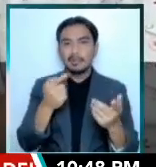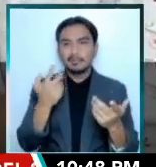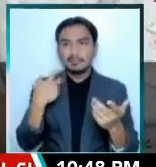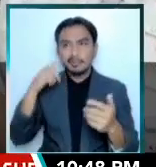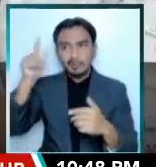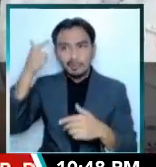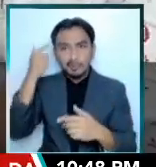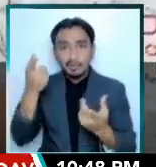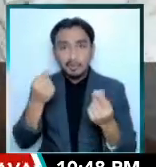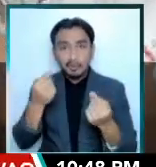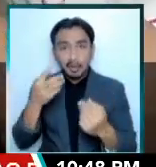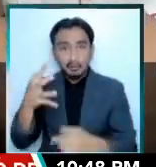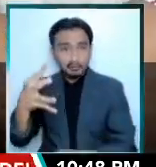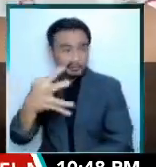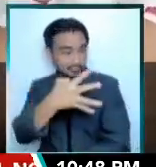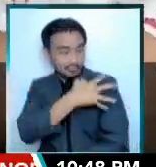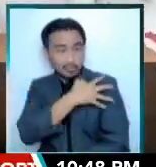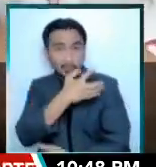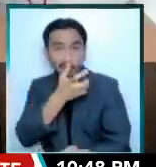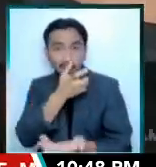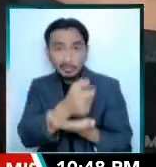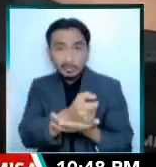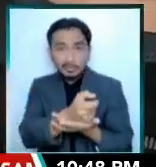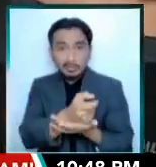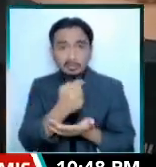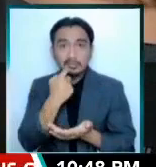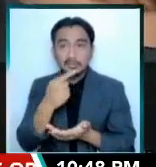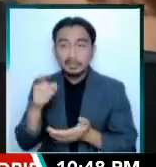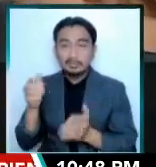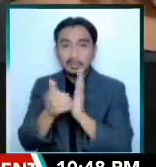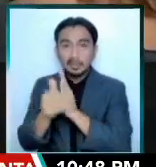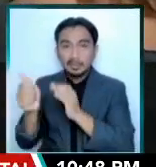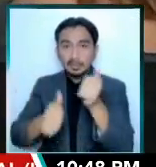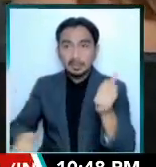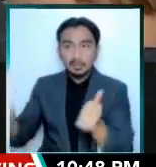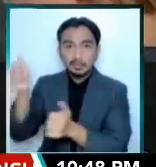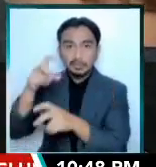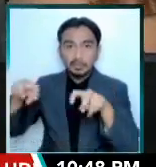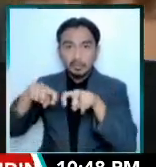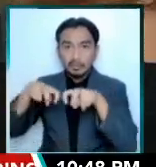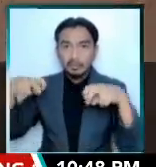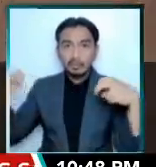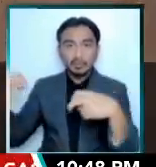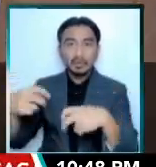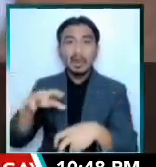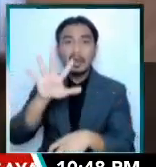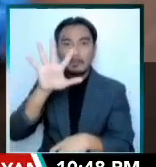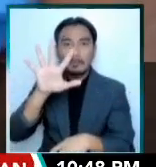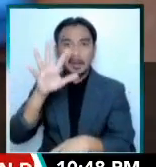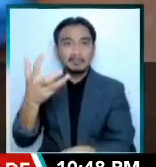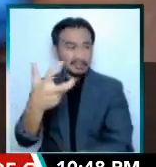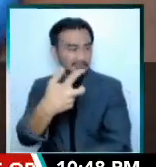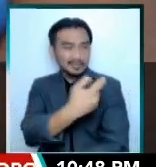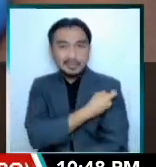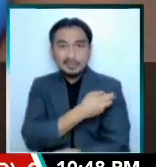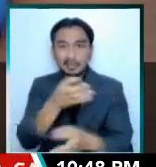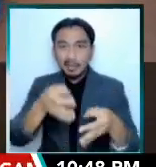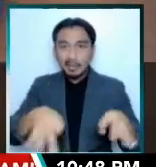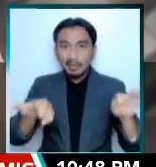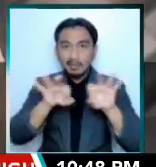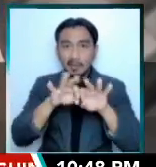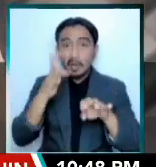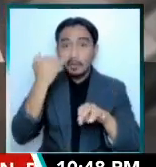COVID vaccine. Ayon daw sa isang vaccine expert panel, 5 dose talaga ang kailangan natin para mabuo ang